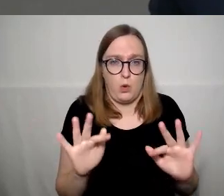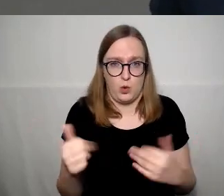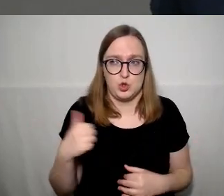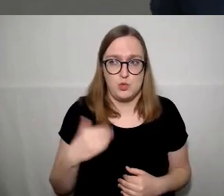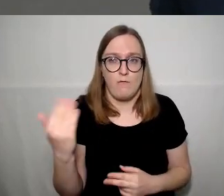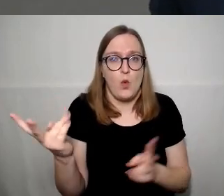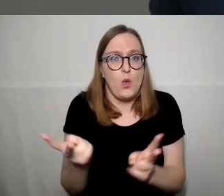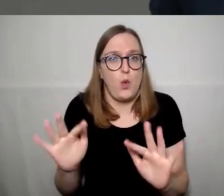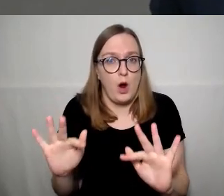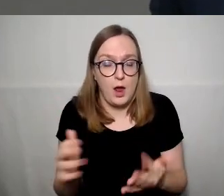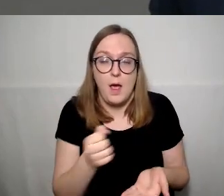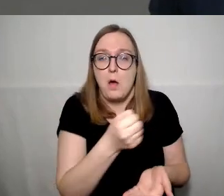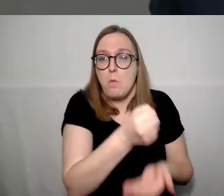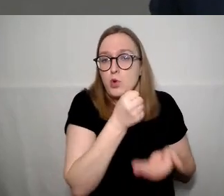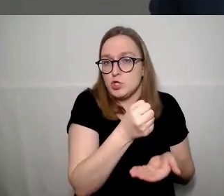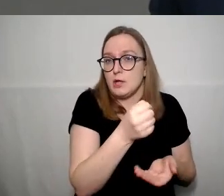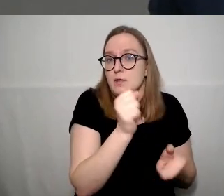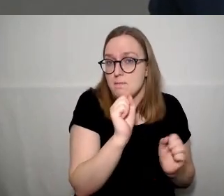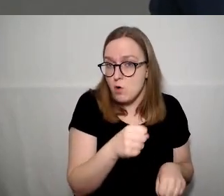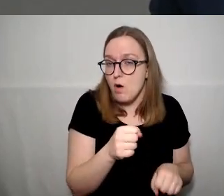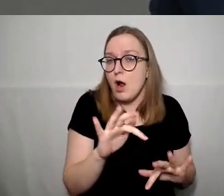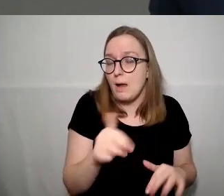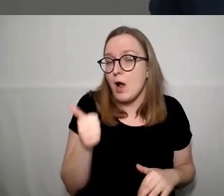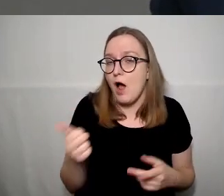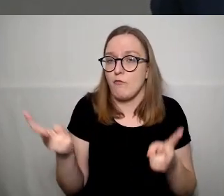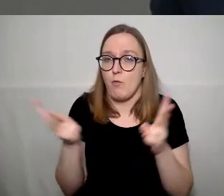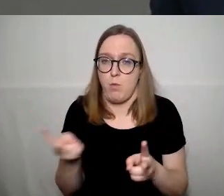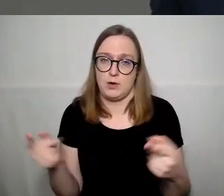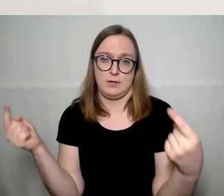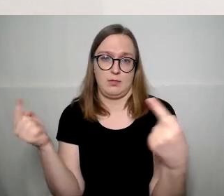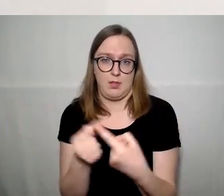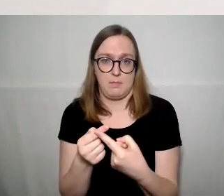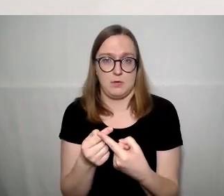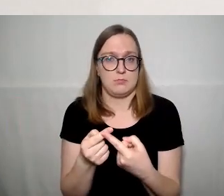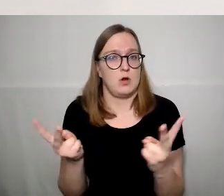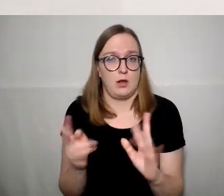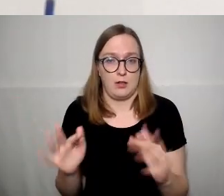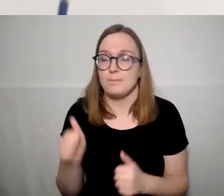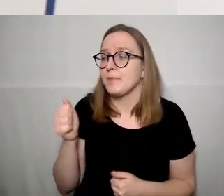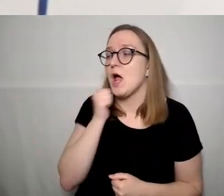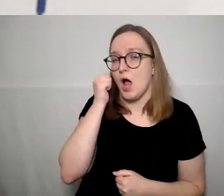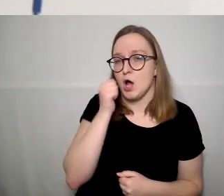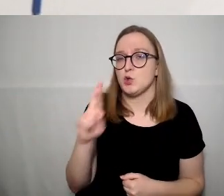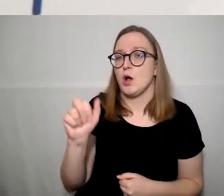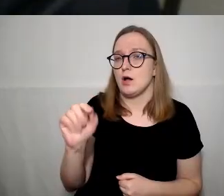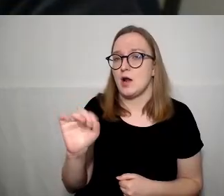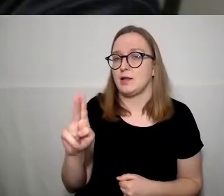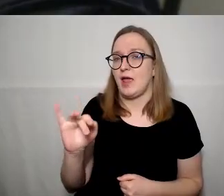kaip tuo biudžetu galima būtų patenkinti galbūt. Ačiū. Gediminas Ratkevičius.